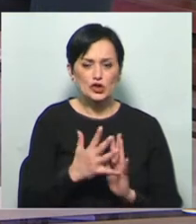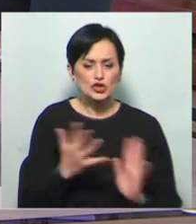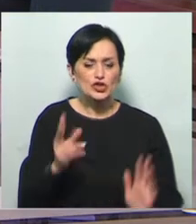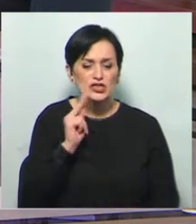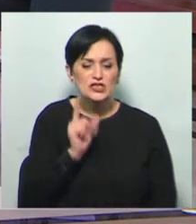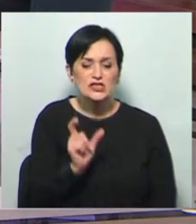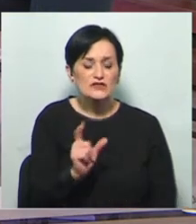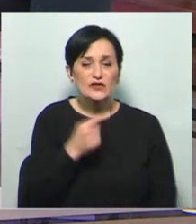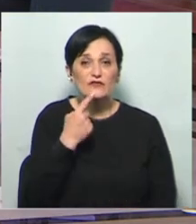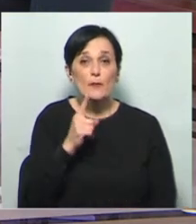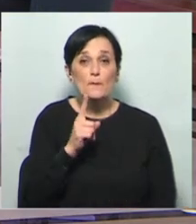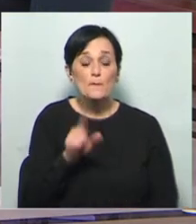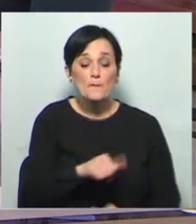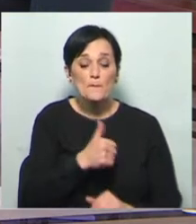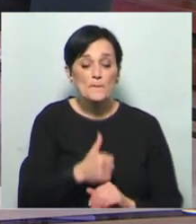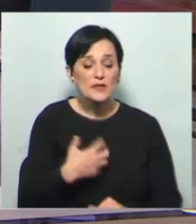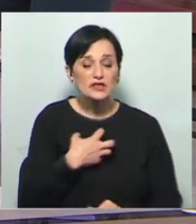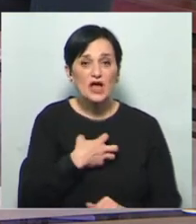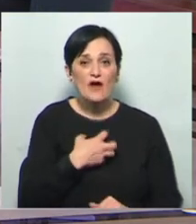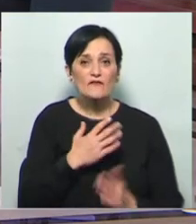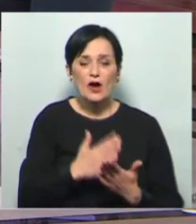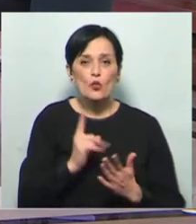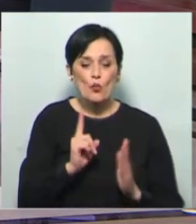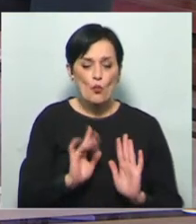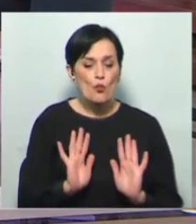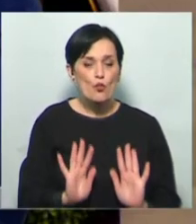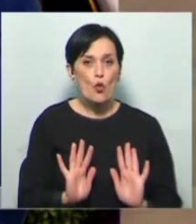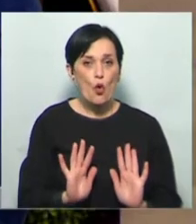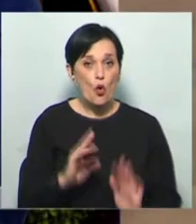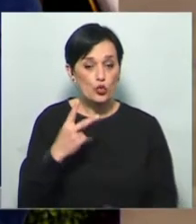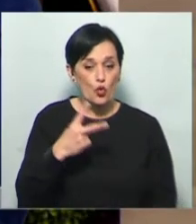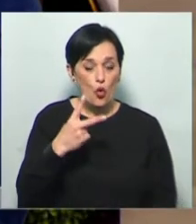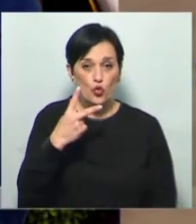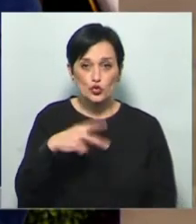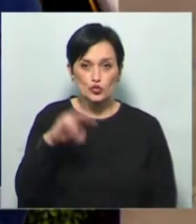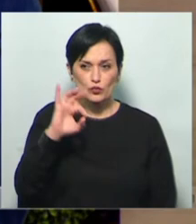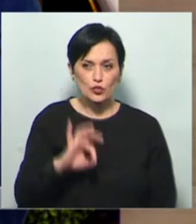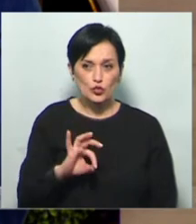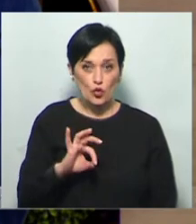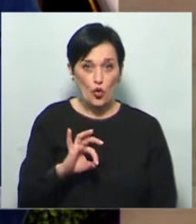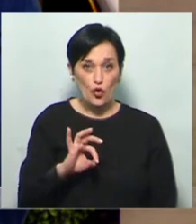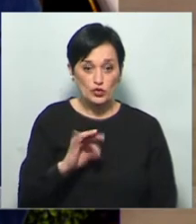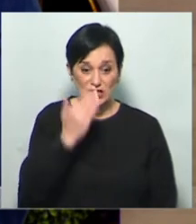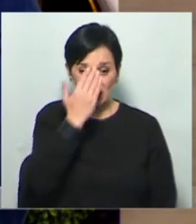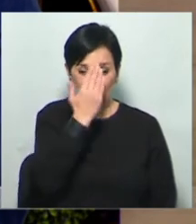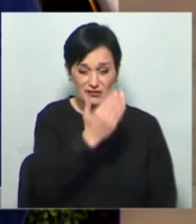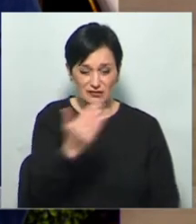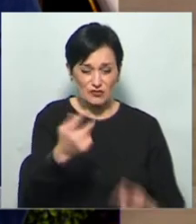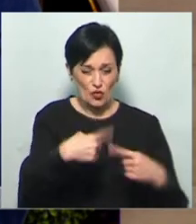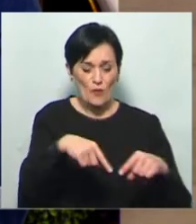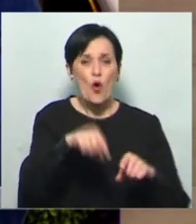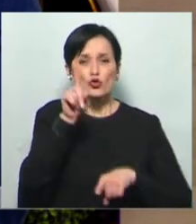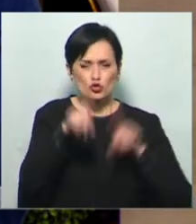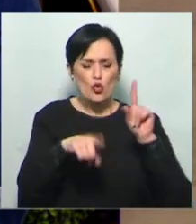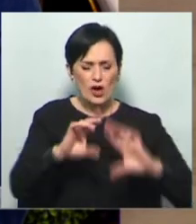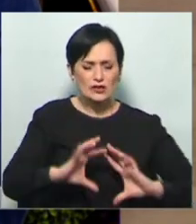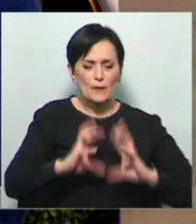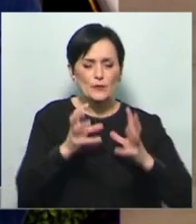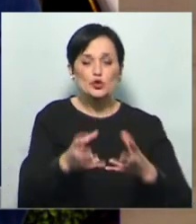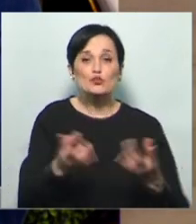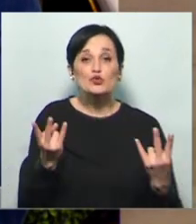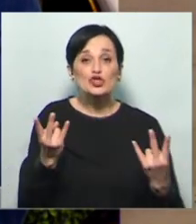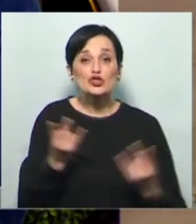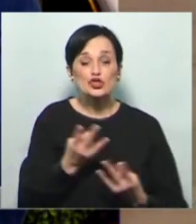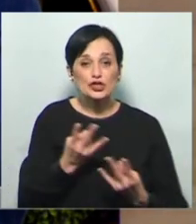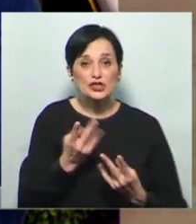რიცხვი, თავარი არის ის, რომ მხოლოდ 20% მოსახლეობის ზოგადად სოფლიოში